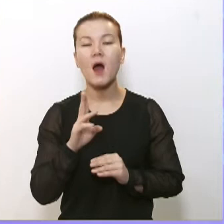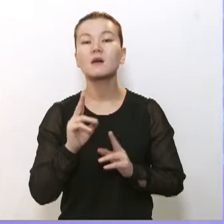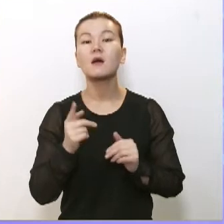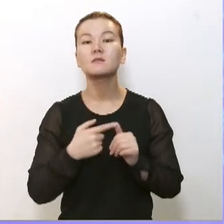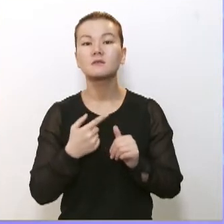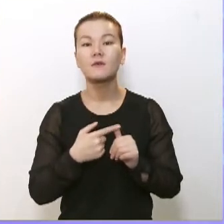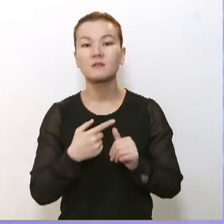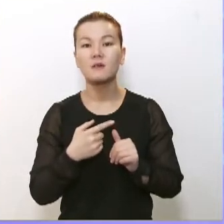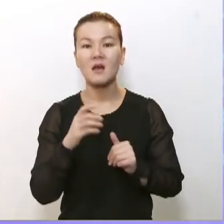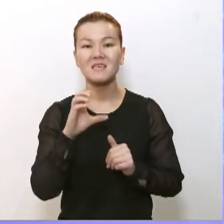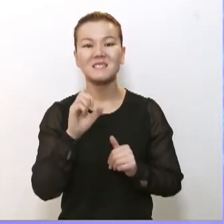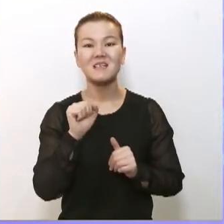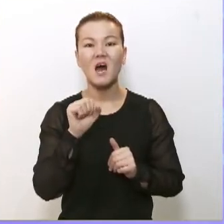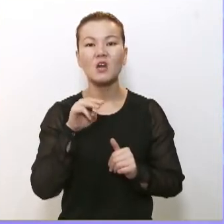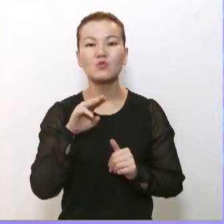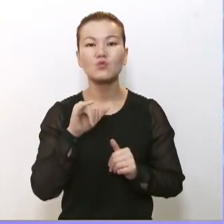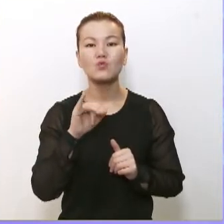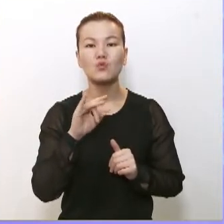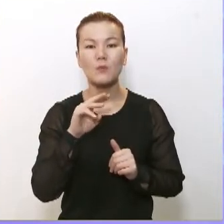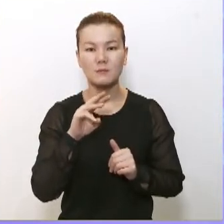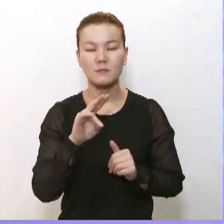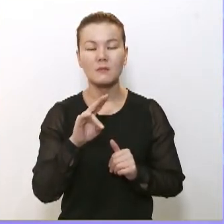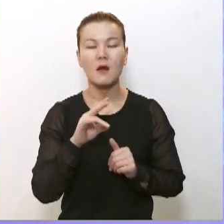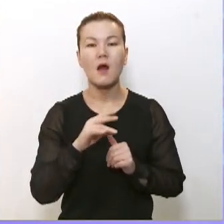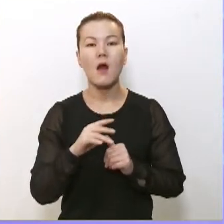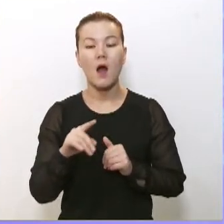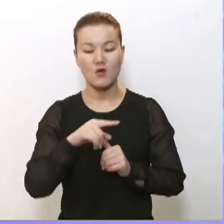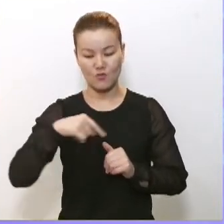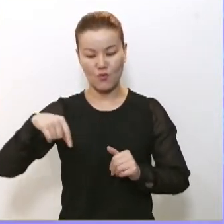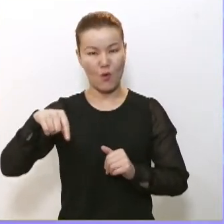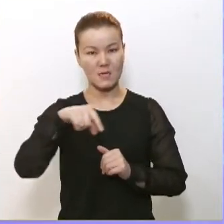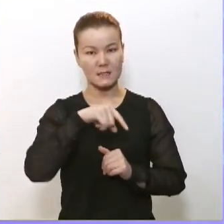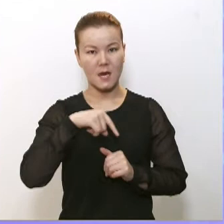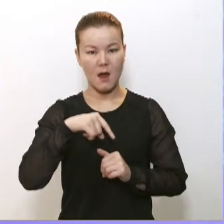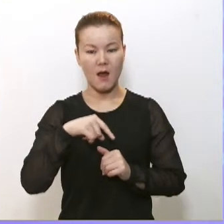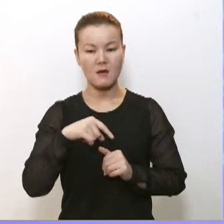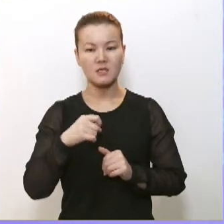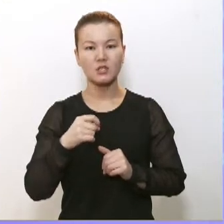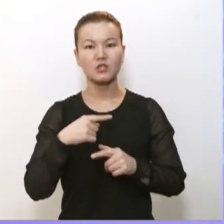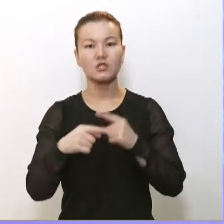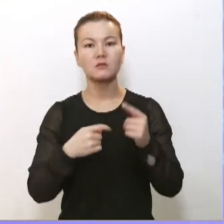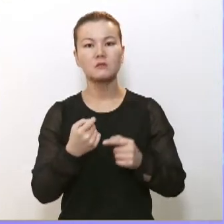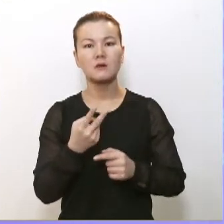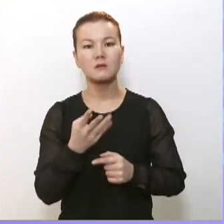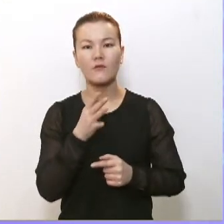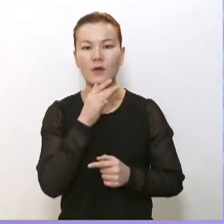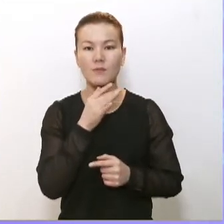сатурн кольца у этой планеты через какое-то время исчезают